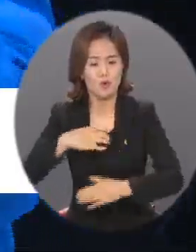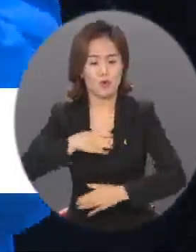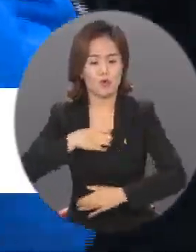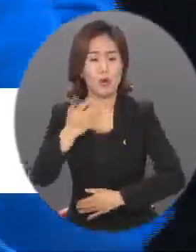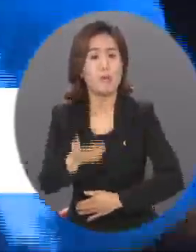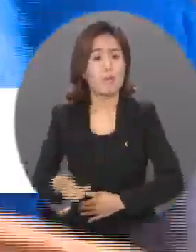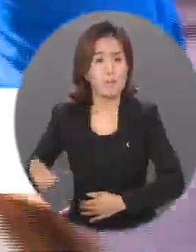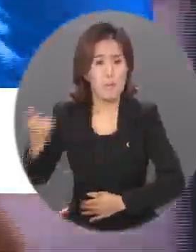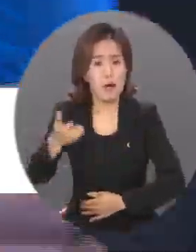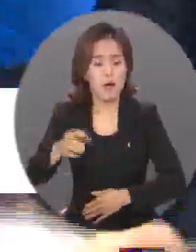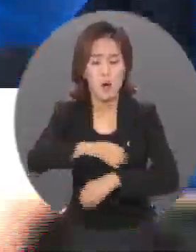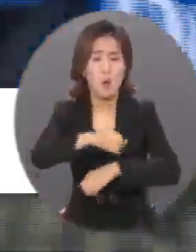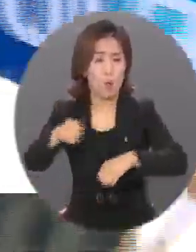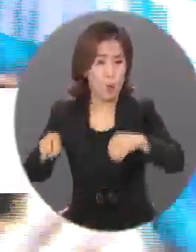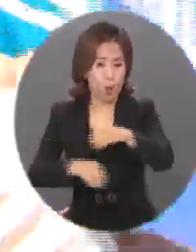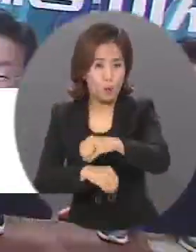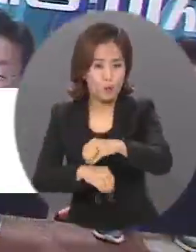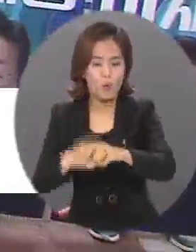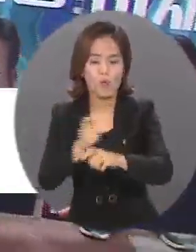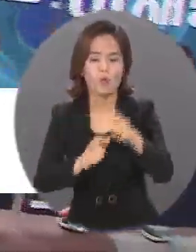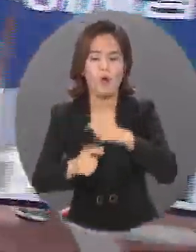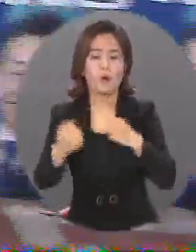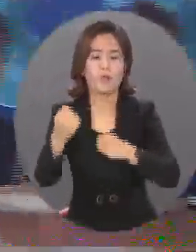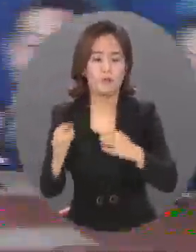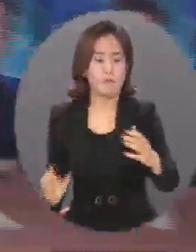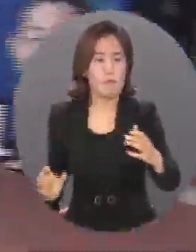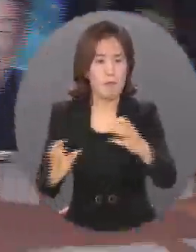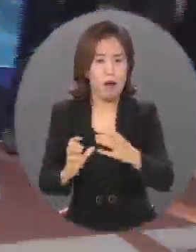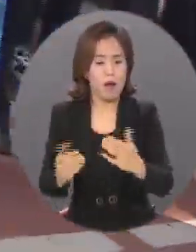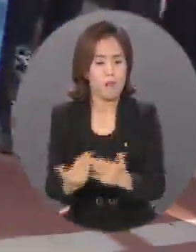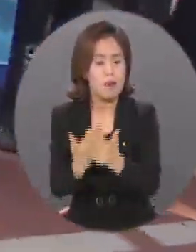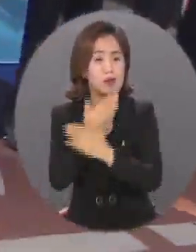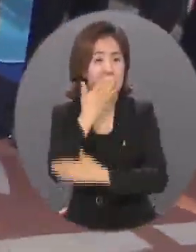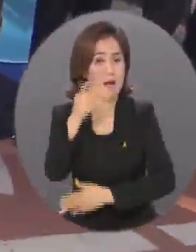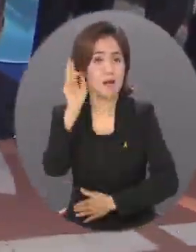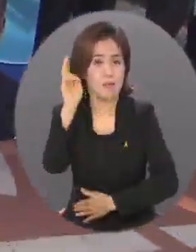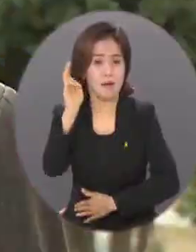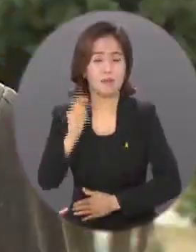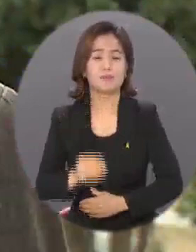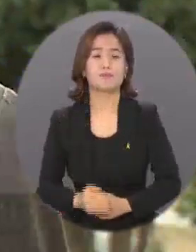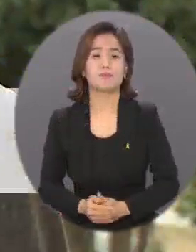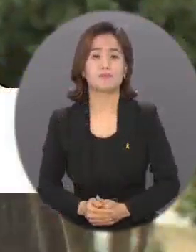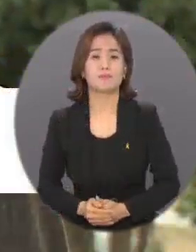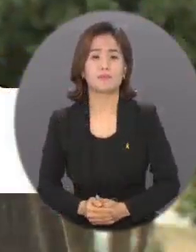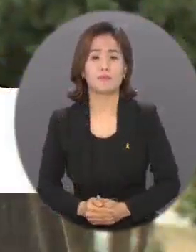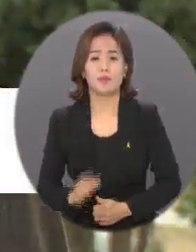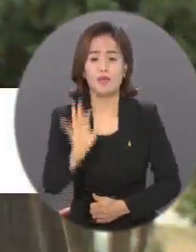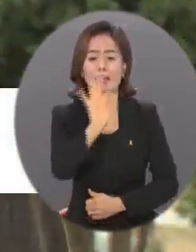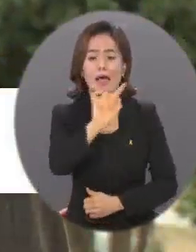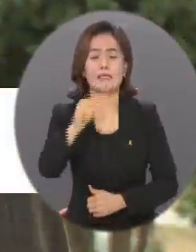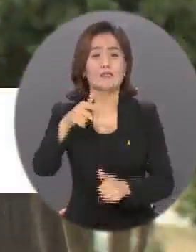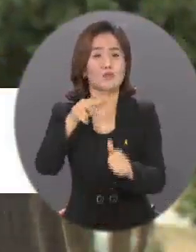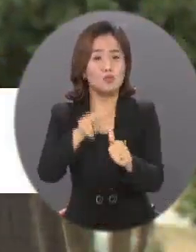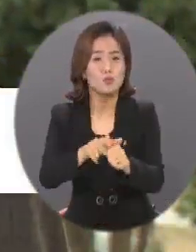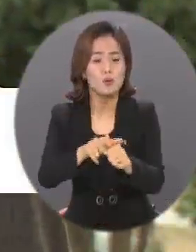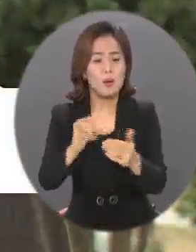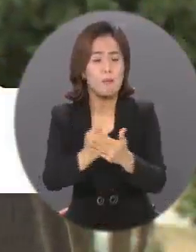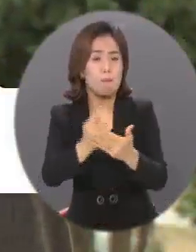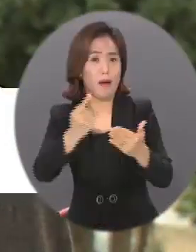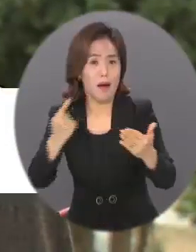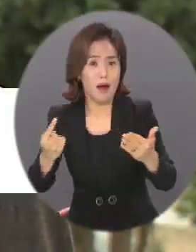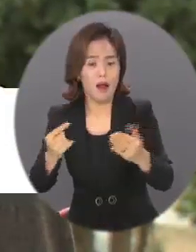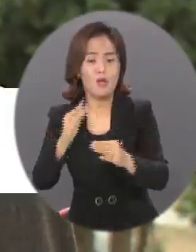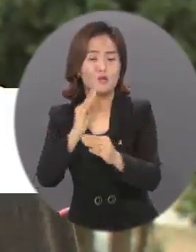위기감을 고조시켜 오히려 여권의 결집 효과를 가속화할 거란 전망도 있습니다. 안철수 후보에게서 이탈해